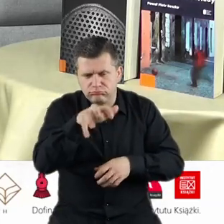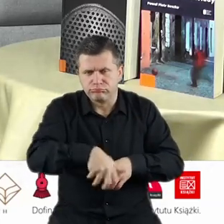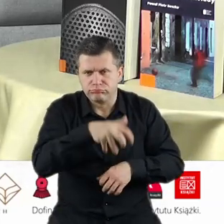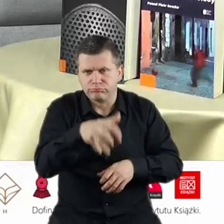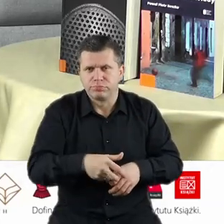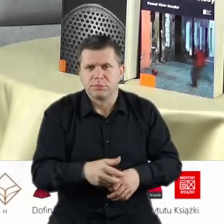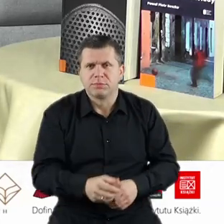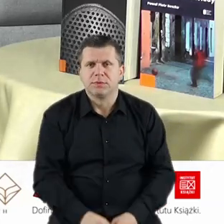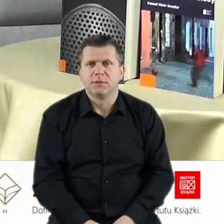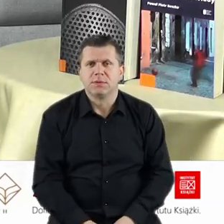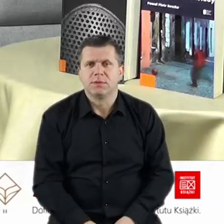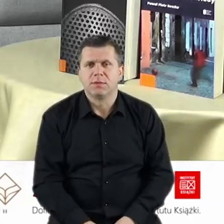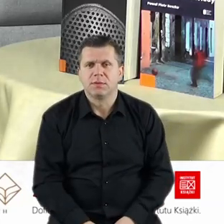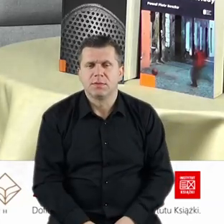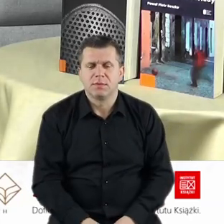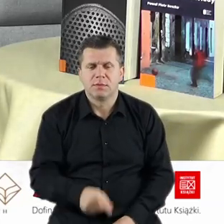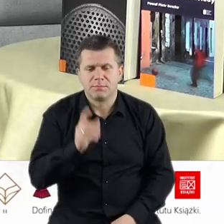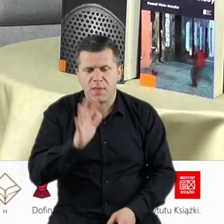wezmą